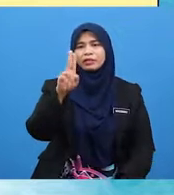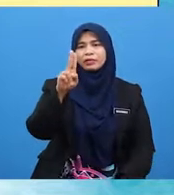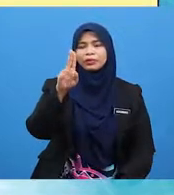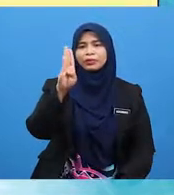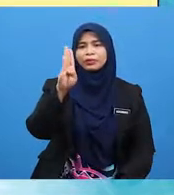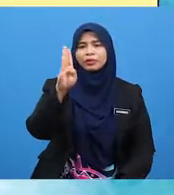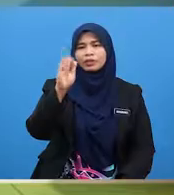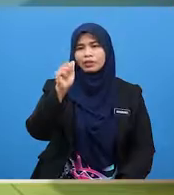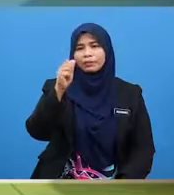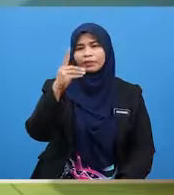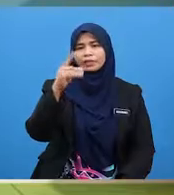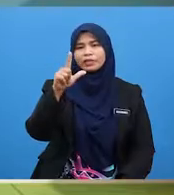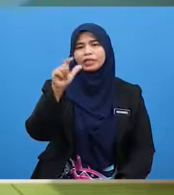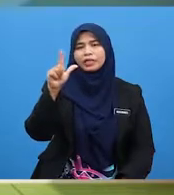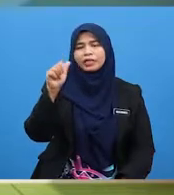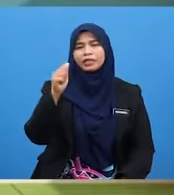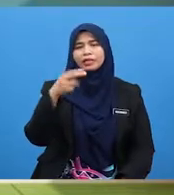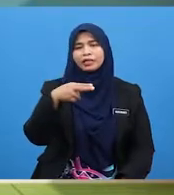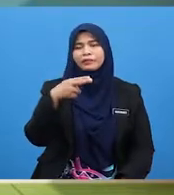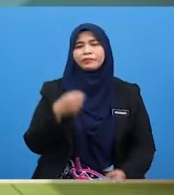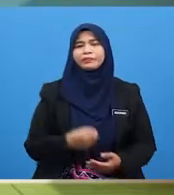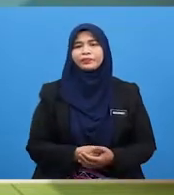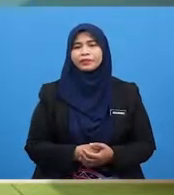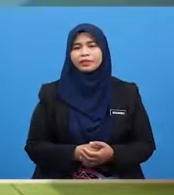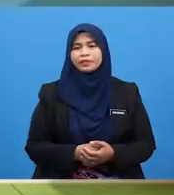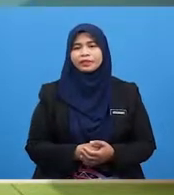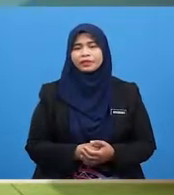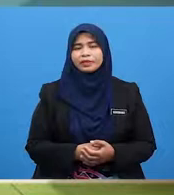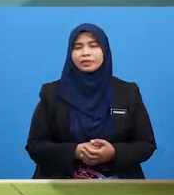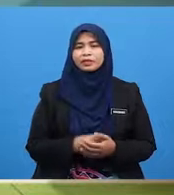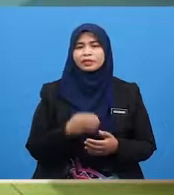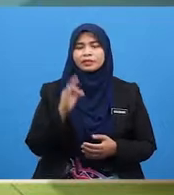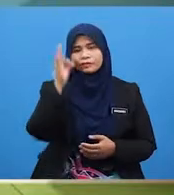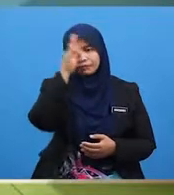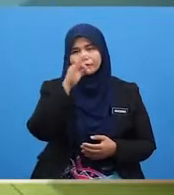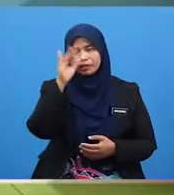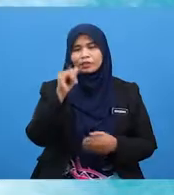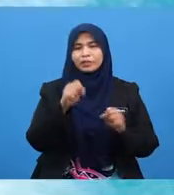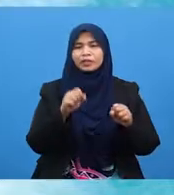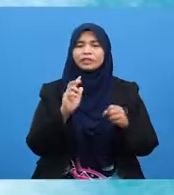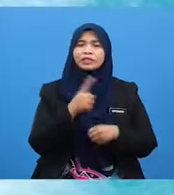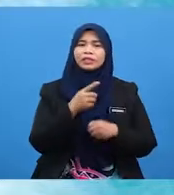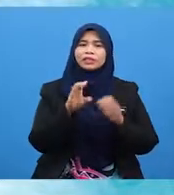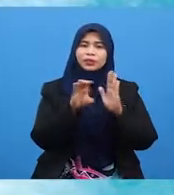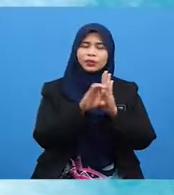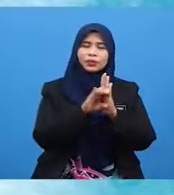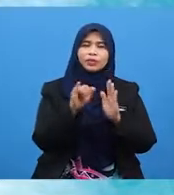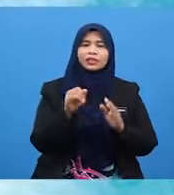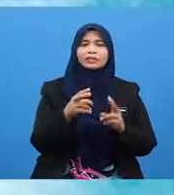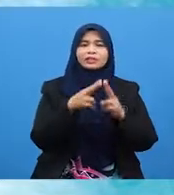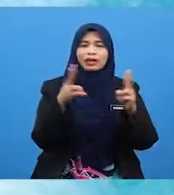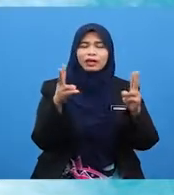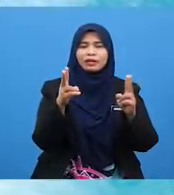Abdillah. Kepribadian Imam Ahmad yang boleh kita contohi ialah, pertama, Imam Ahmad